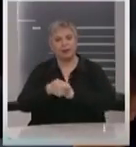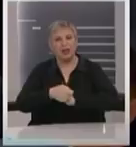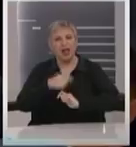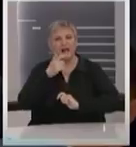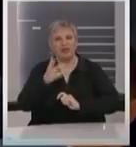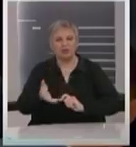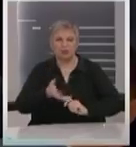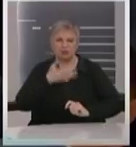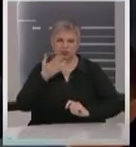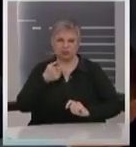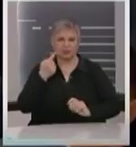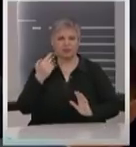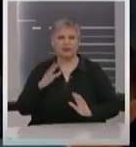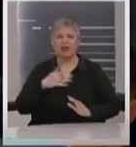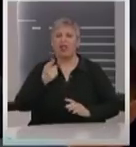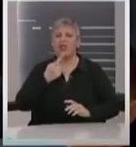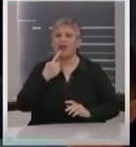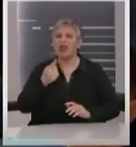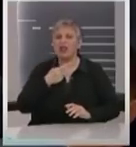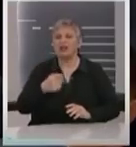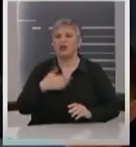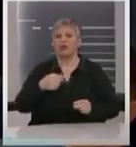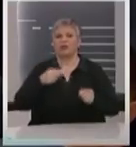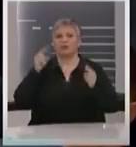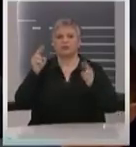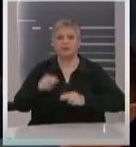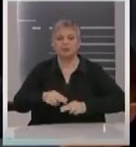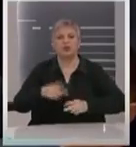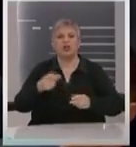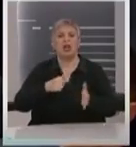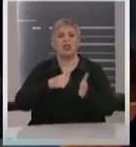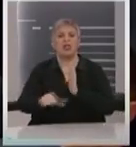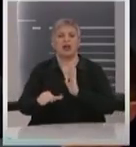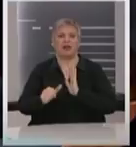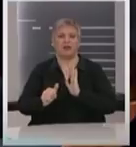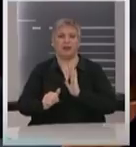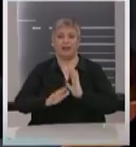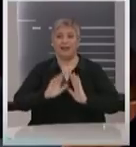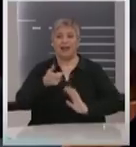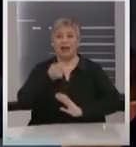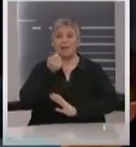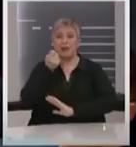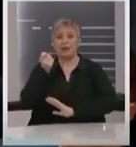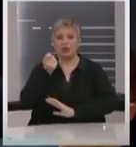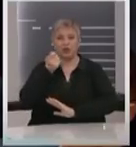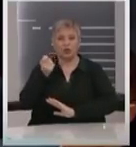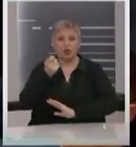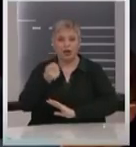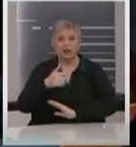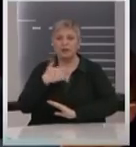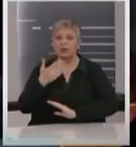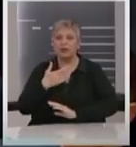δεν μιλάει για κούρεμα, κανείς δεν μιλάει για διαγραφή. Εάν υπάρχει αυτό το χρέος, κανείς δεν πρόκειται να επενδύσει στην